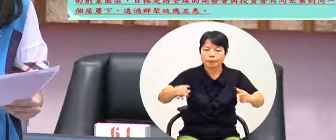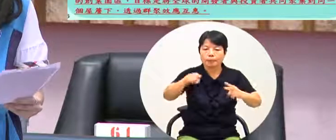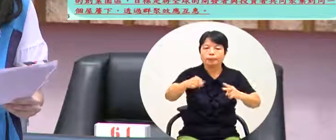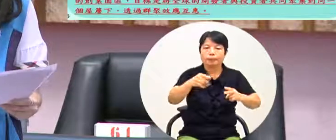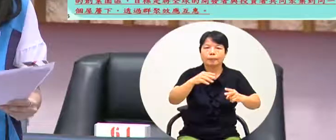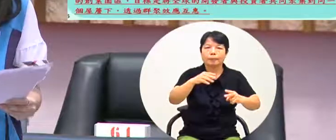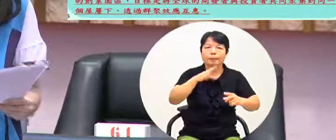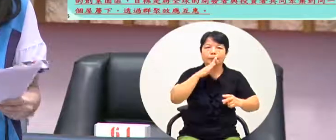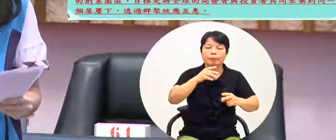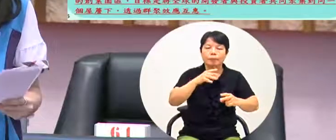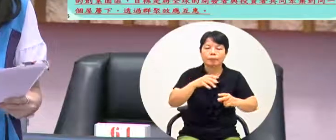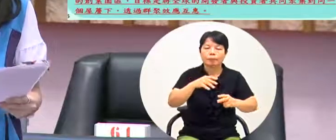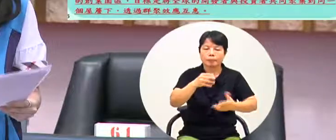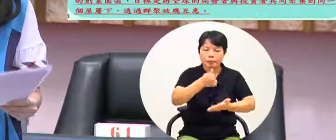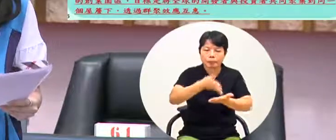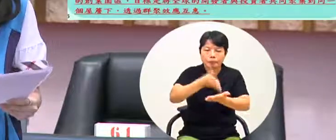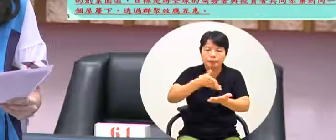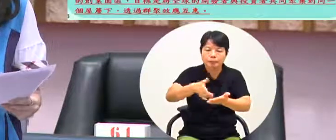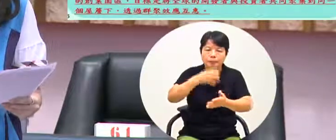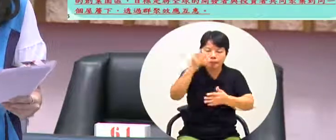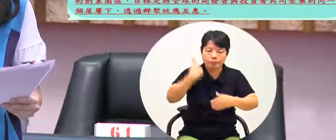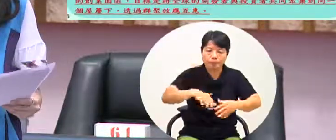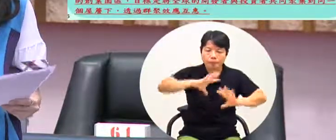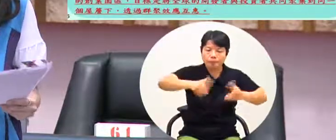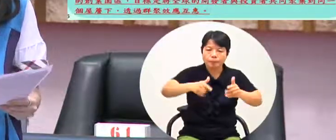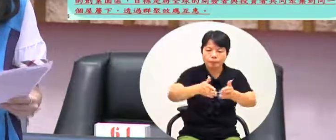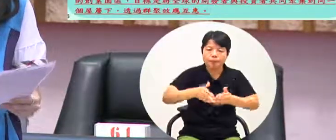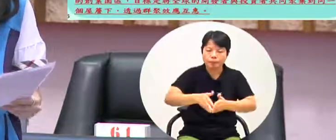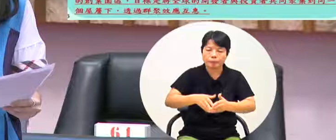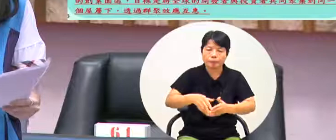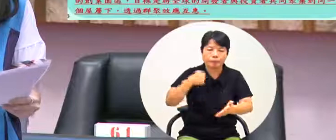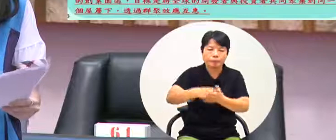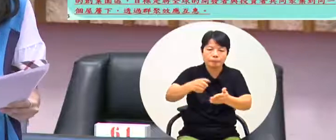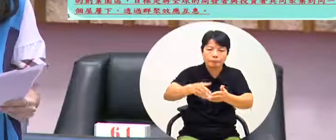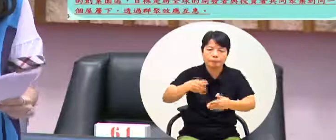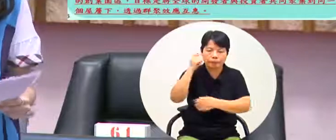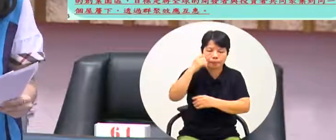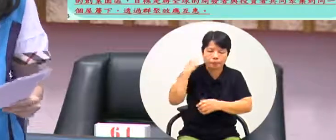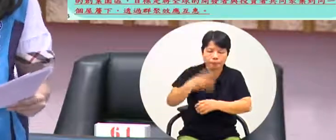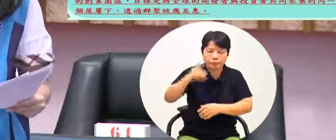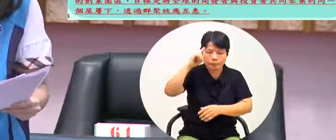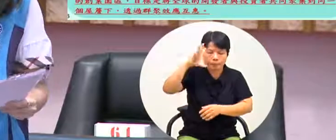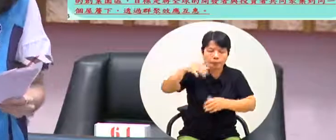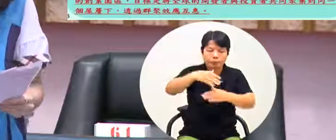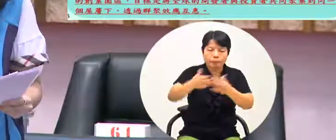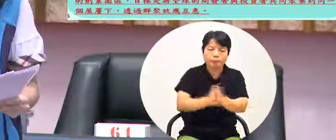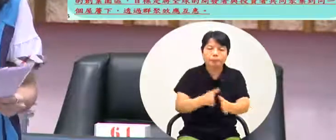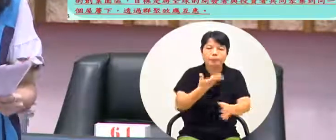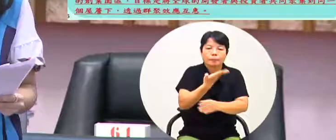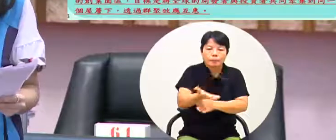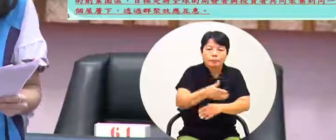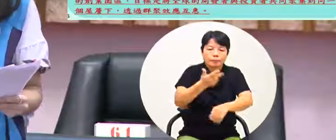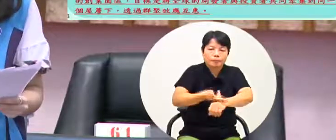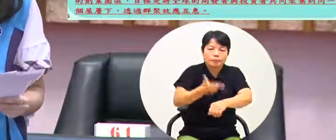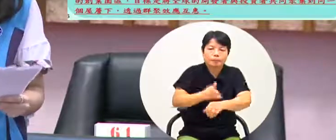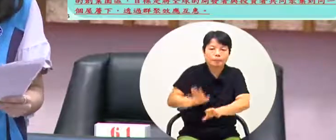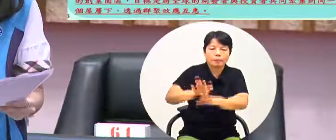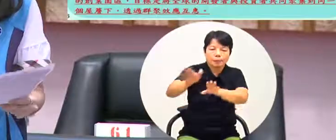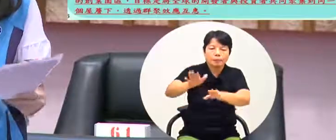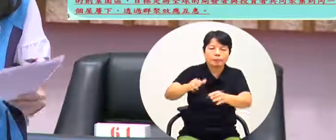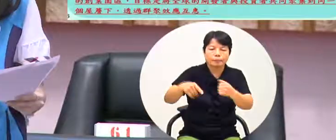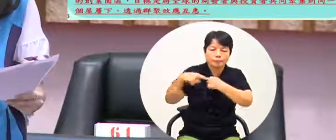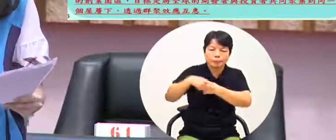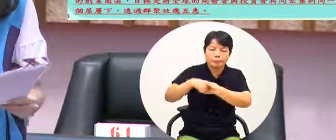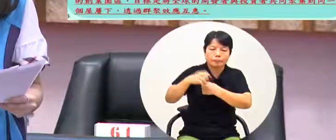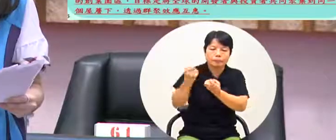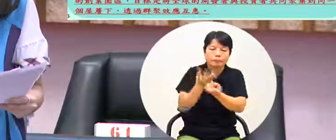国应该致力成为一个新创国家，方便高科技产业的研发，所以透过政府补助、市场诱因哦、减